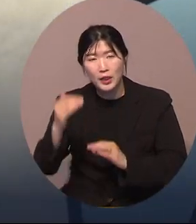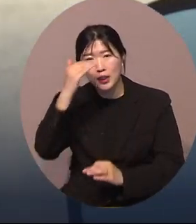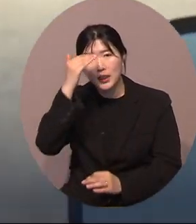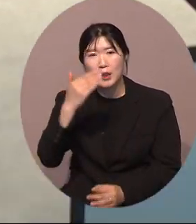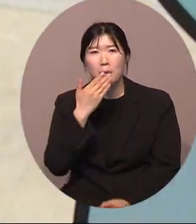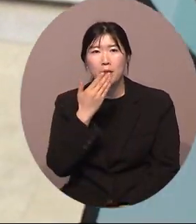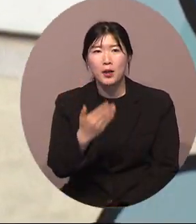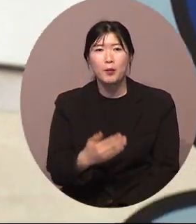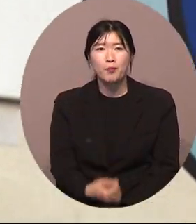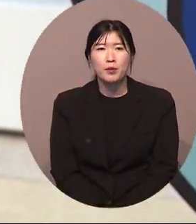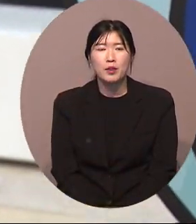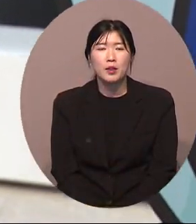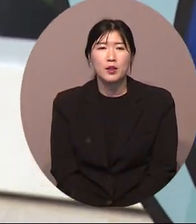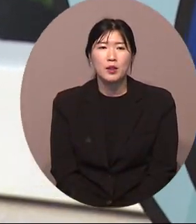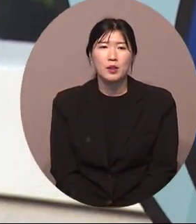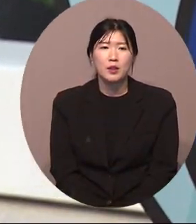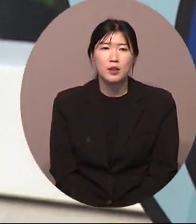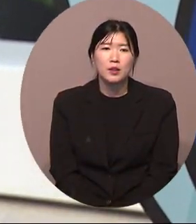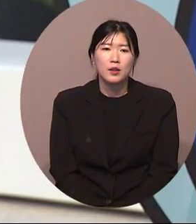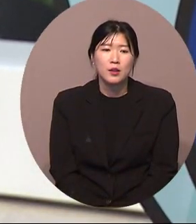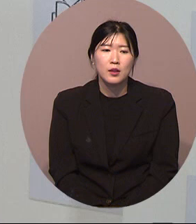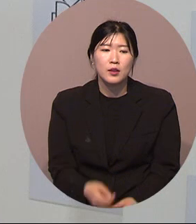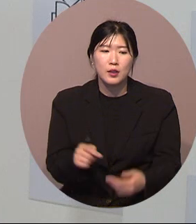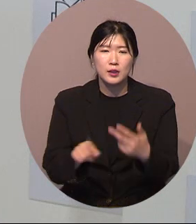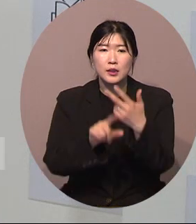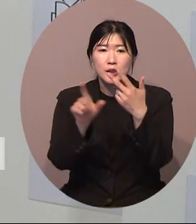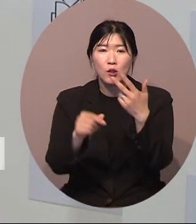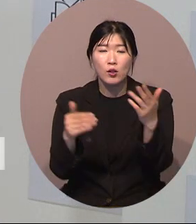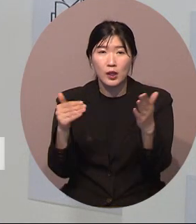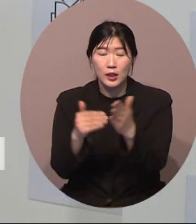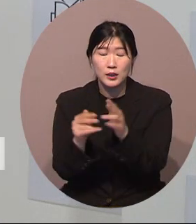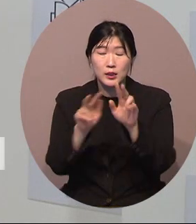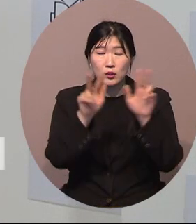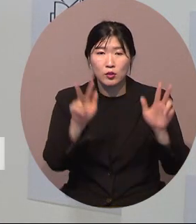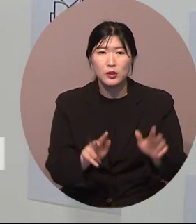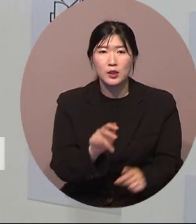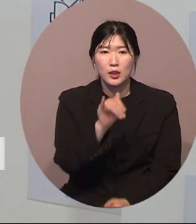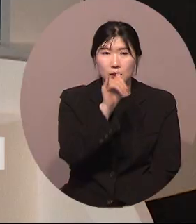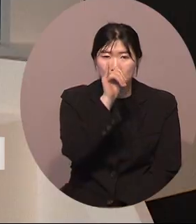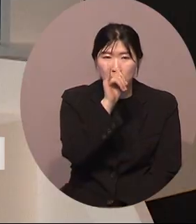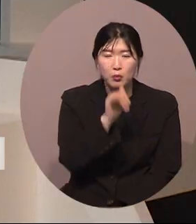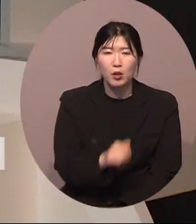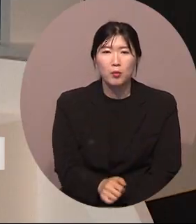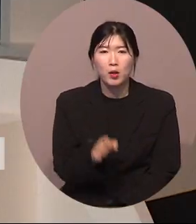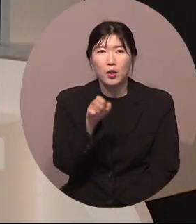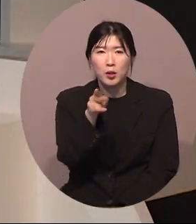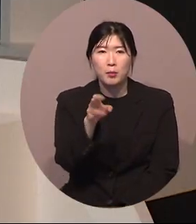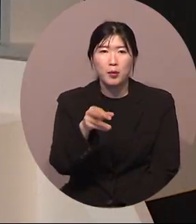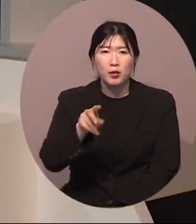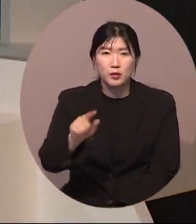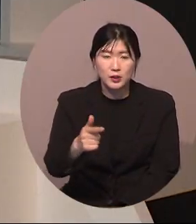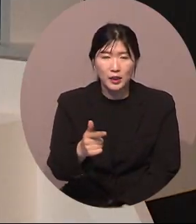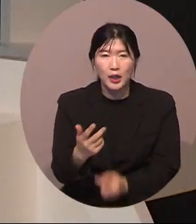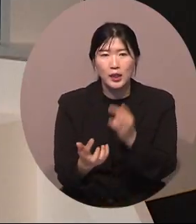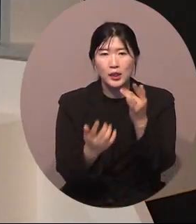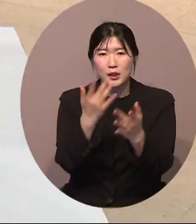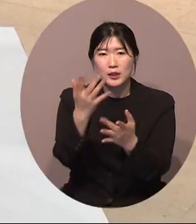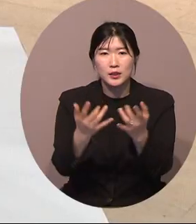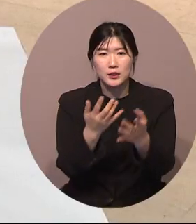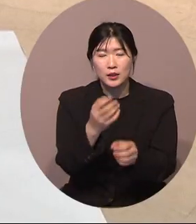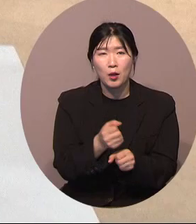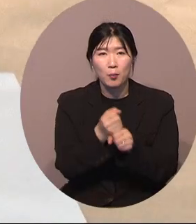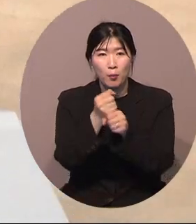있습니다. 파리올림픽 개막일까지 이어지는 특별전에서는 평창 동계올림픽에서 사용된 디지털